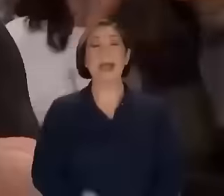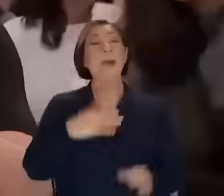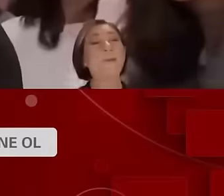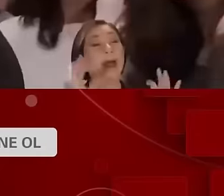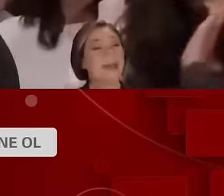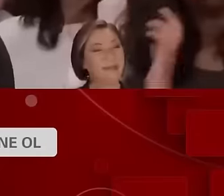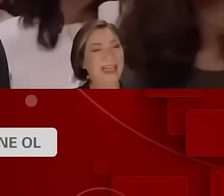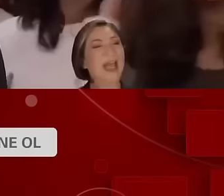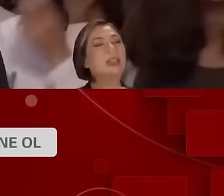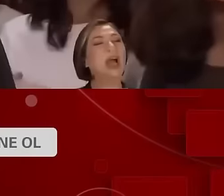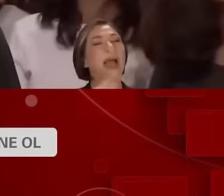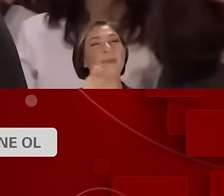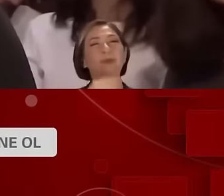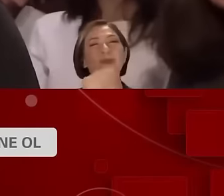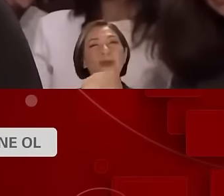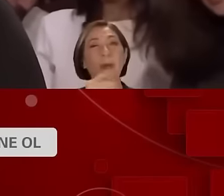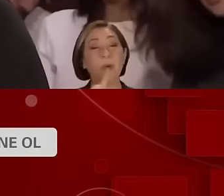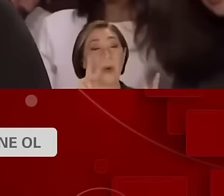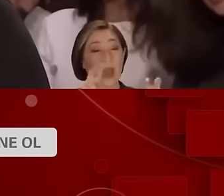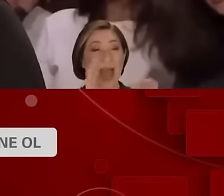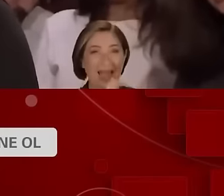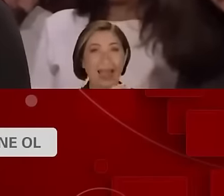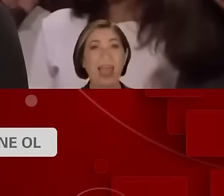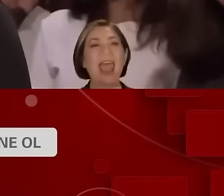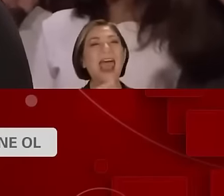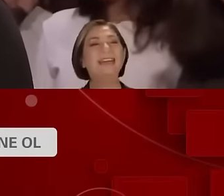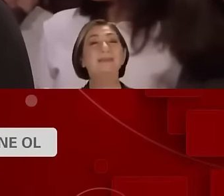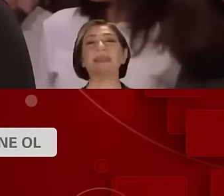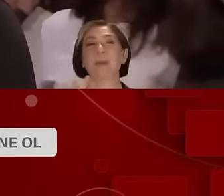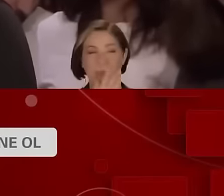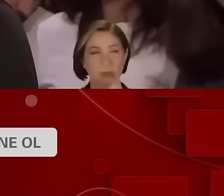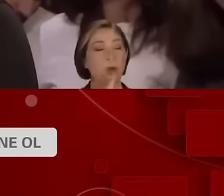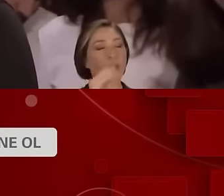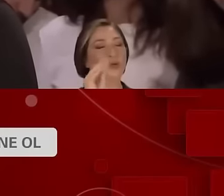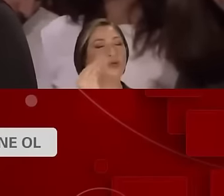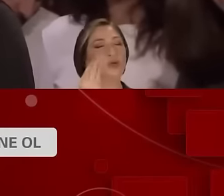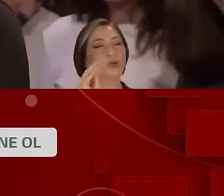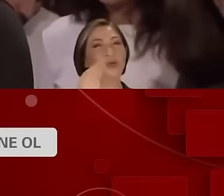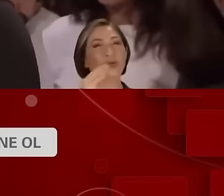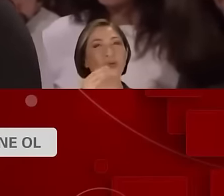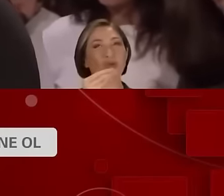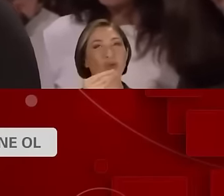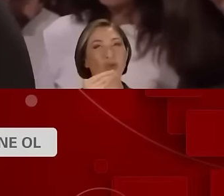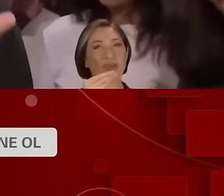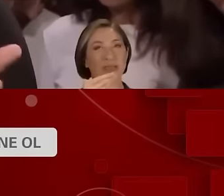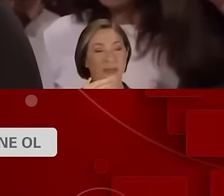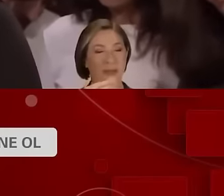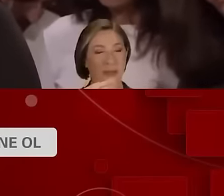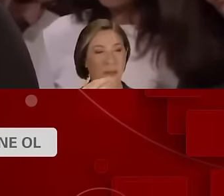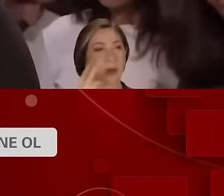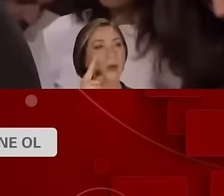Ben hep sahnede şaka yapıyorum çocuklar bu konuyla ilgili. Hani espri şu. Hani çocuğun kendisi,